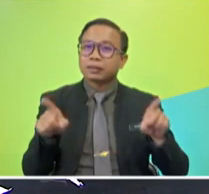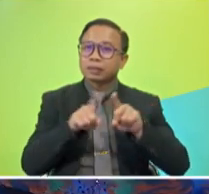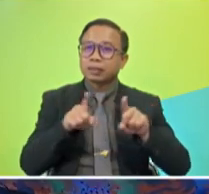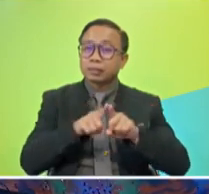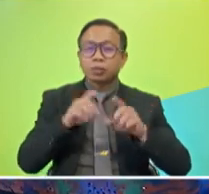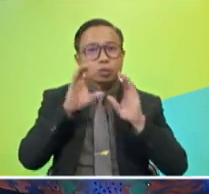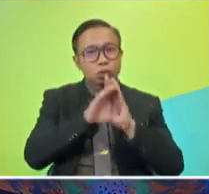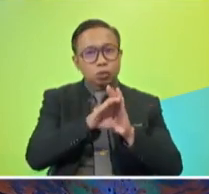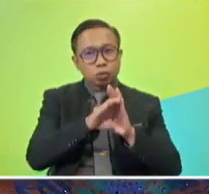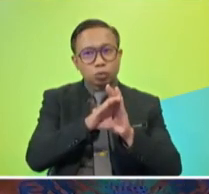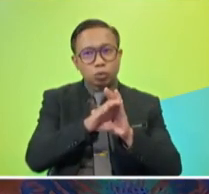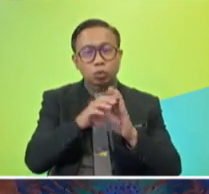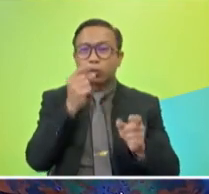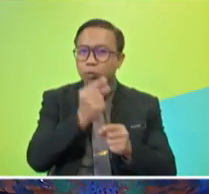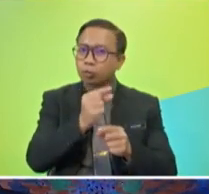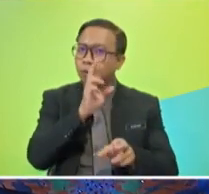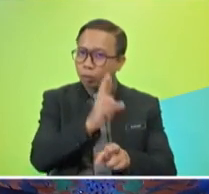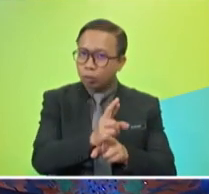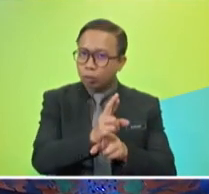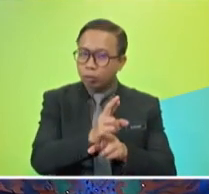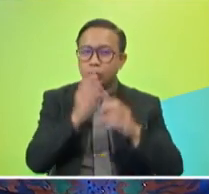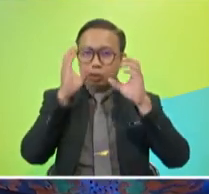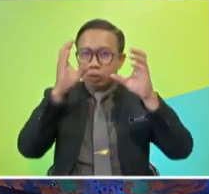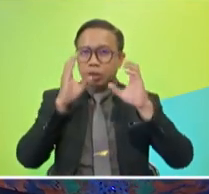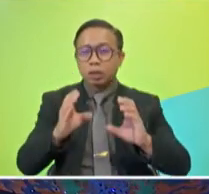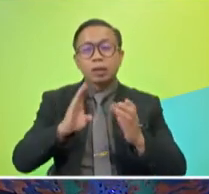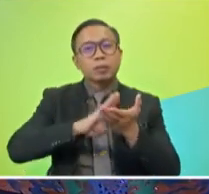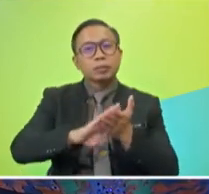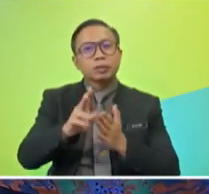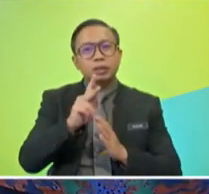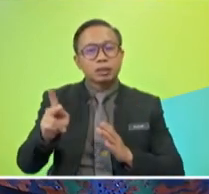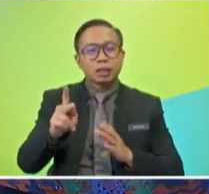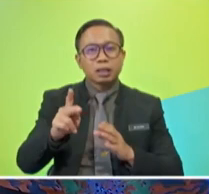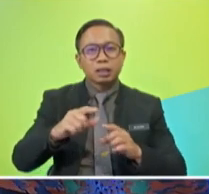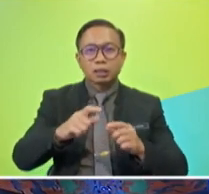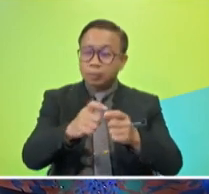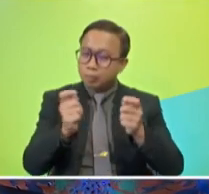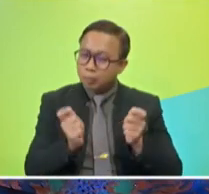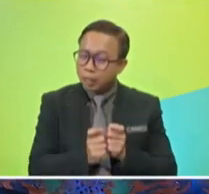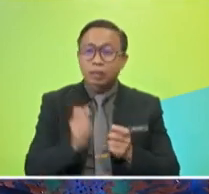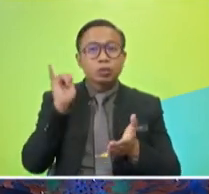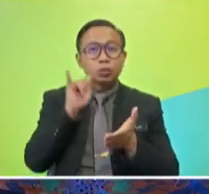contohnya gotong royong caranya membersihkan kawasan tersebut